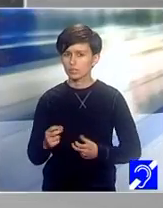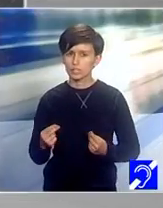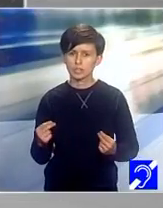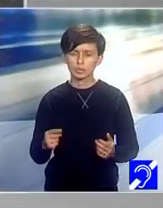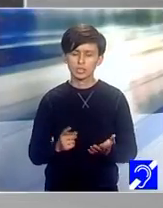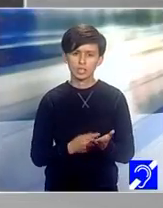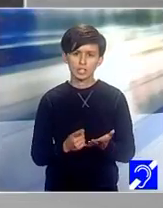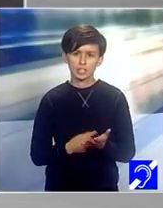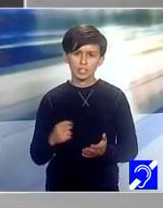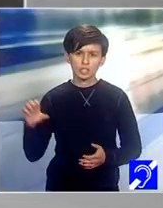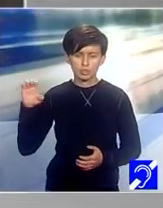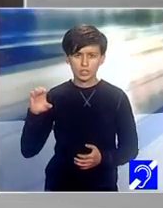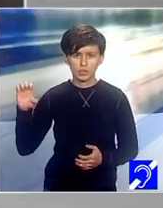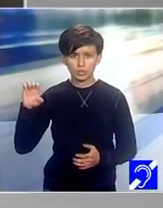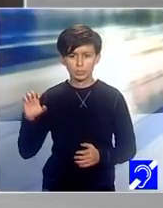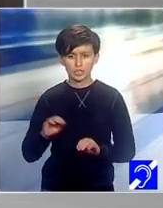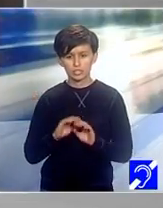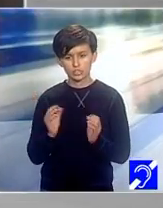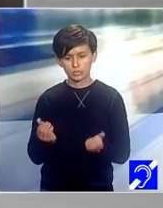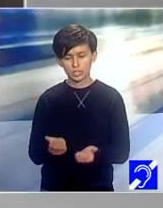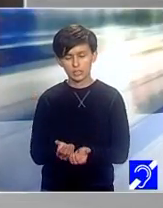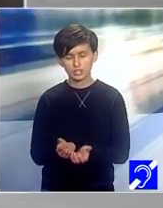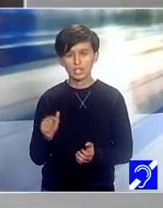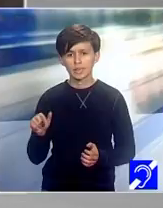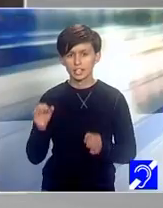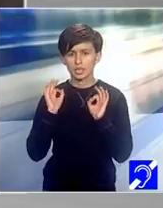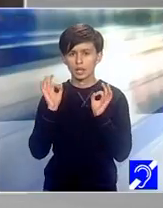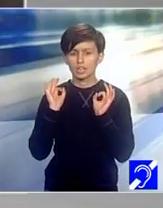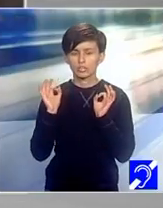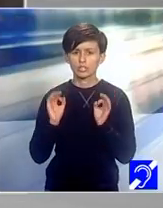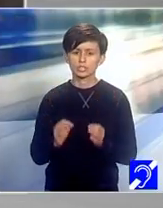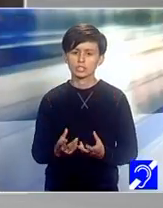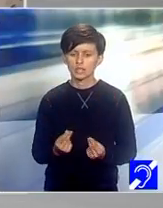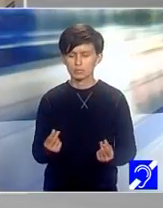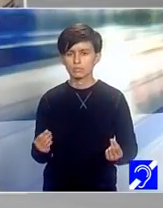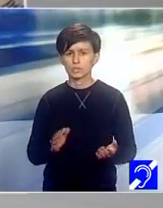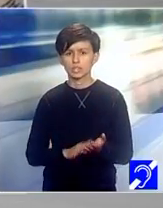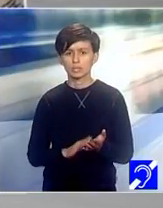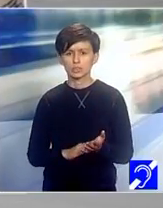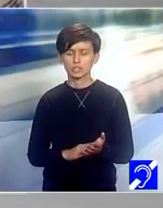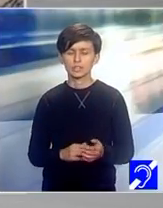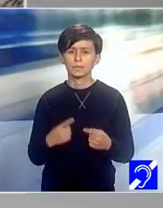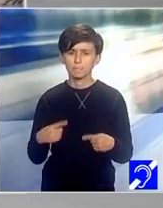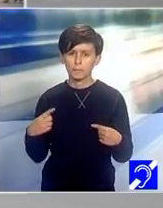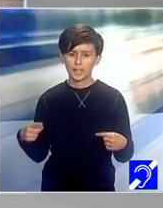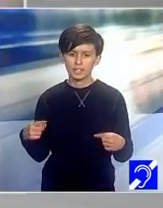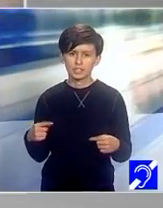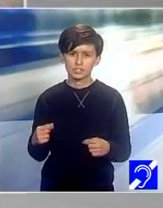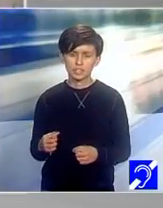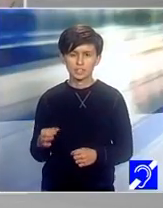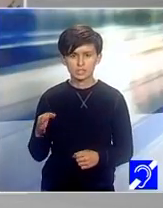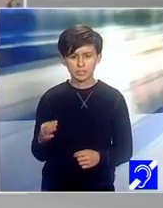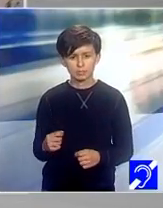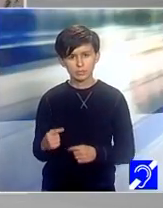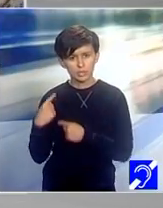europeană și universală, Coșbuc, care a folosit atâtea motive de diverse origini,